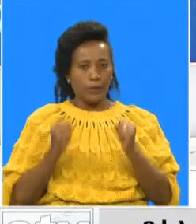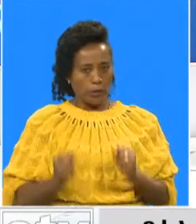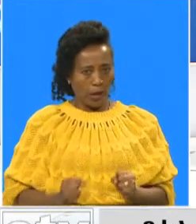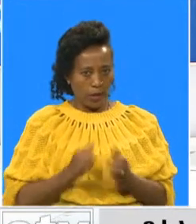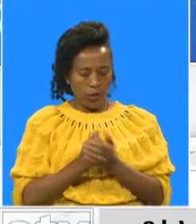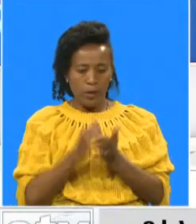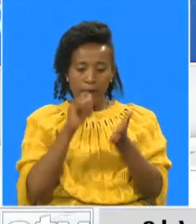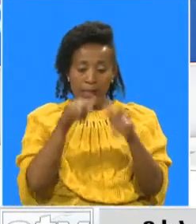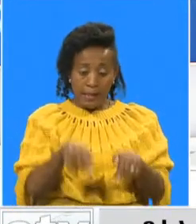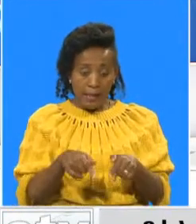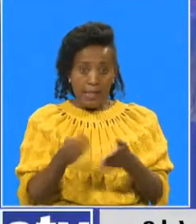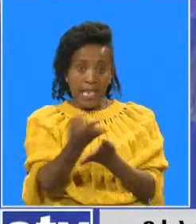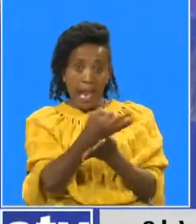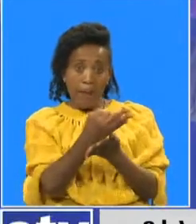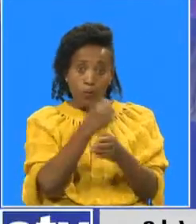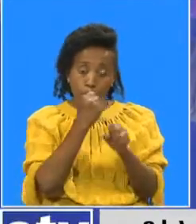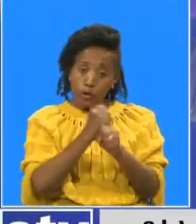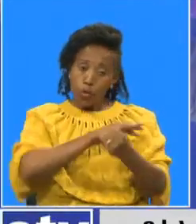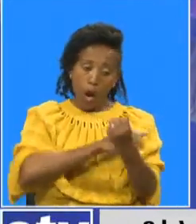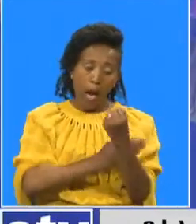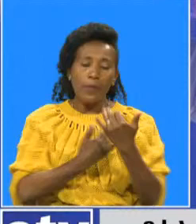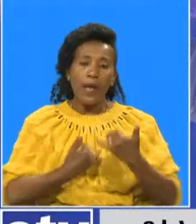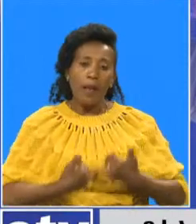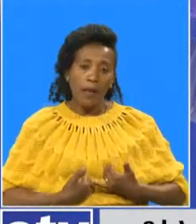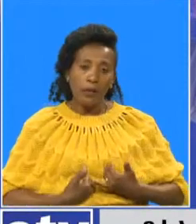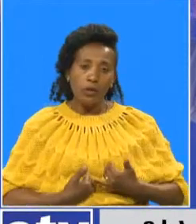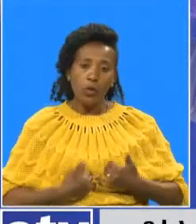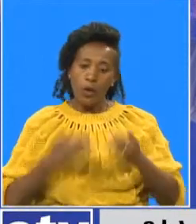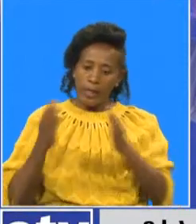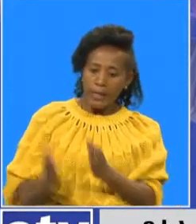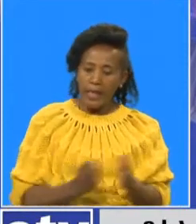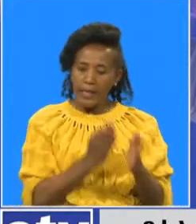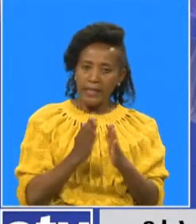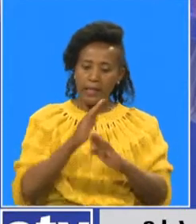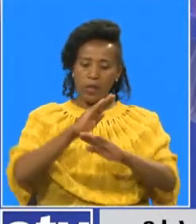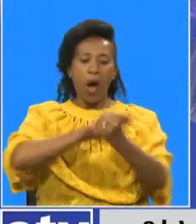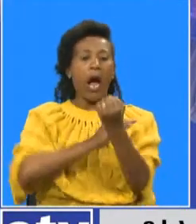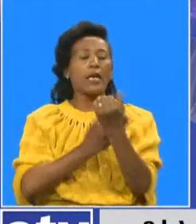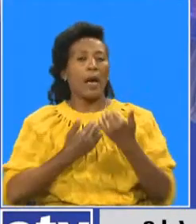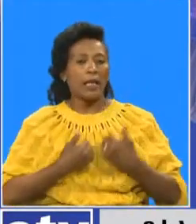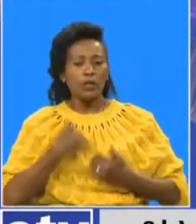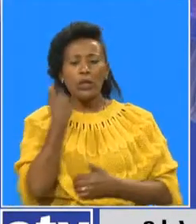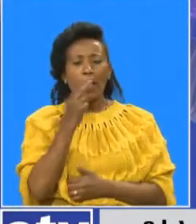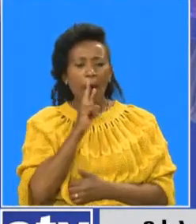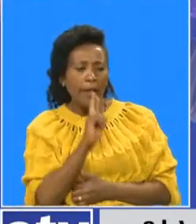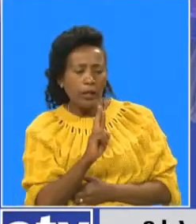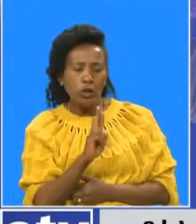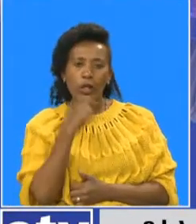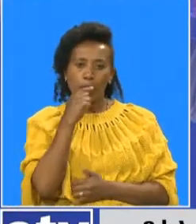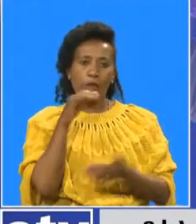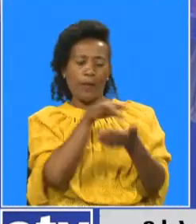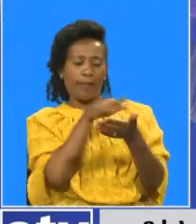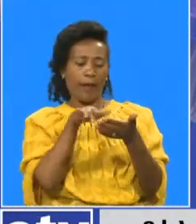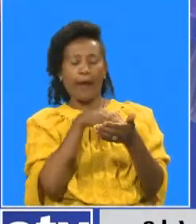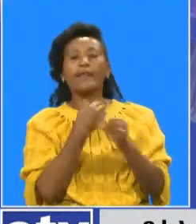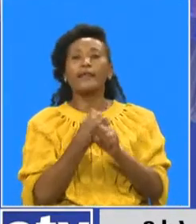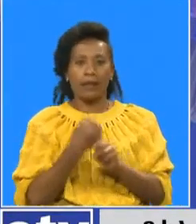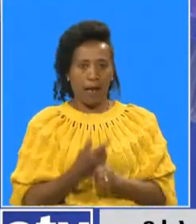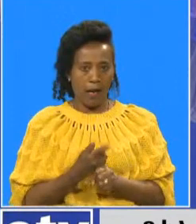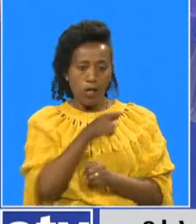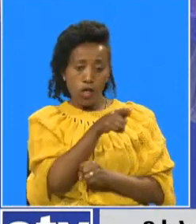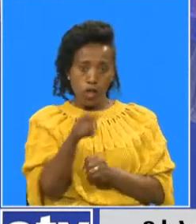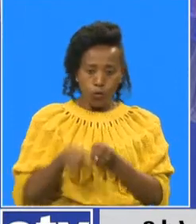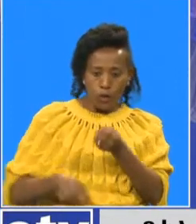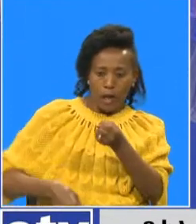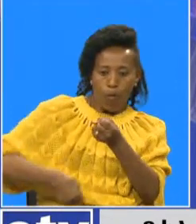የሚቻለው? እዚህ ሊያመርቱ የሚችሉ አቅም ያላቸው የተዘጋጀ ፋሲሊቲ ያላቸው እነማን ናቸው የሚል አሰስመንት ተሰራ።